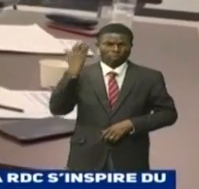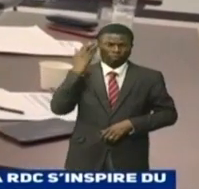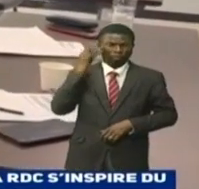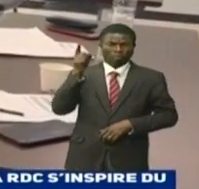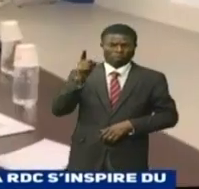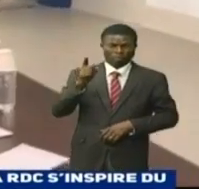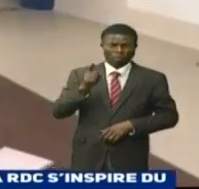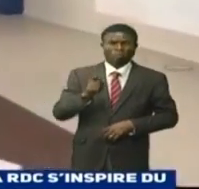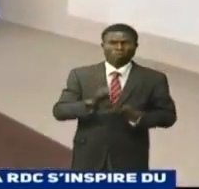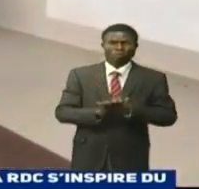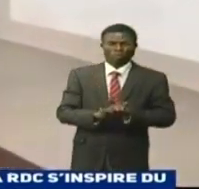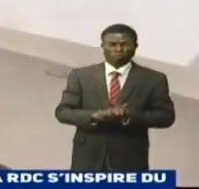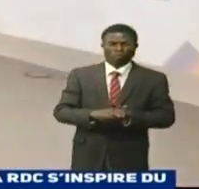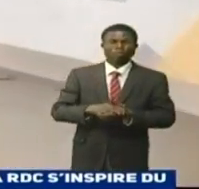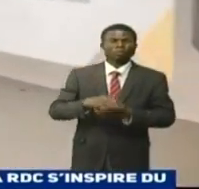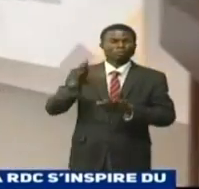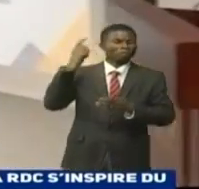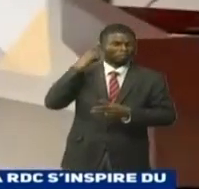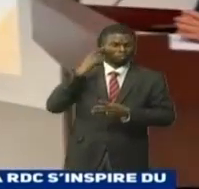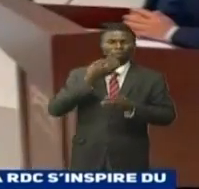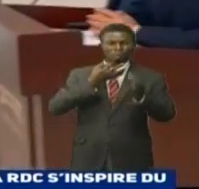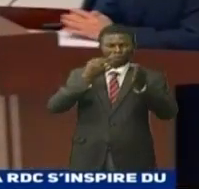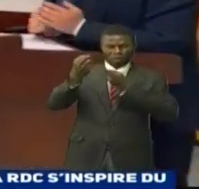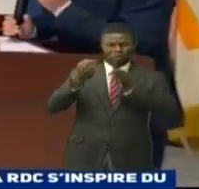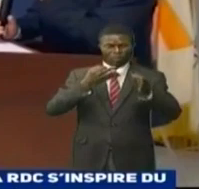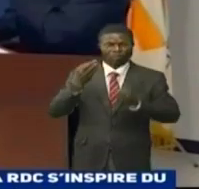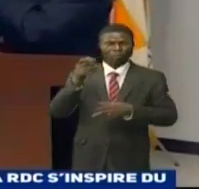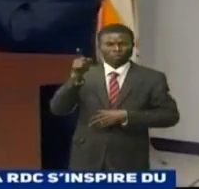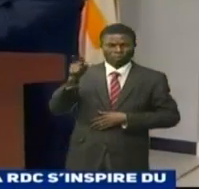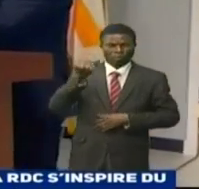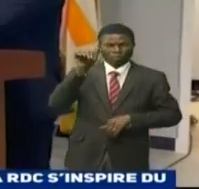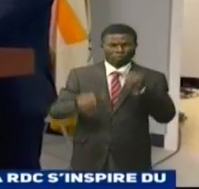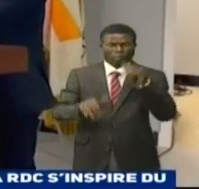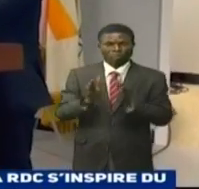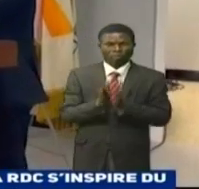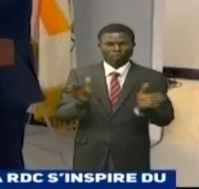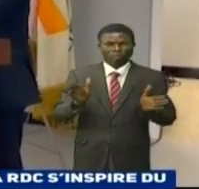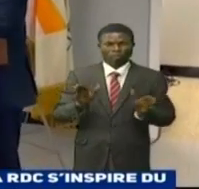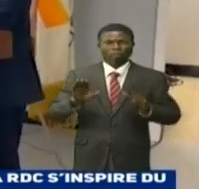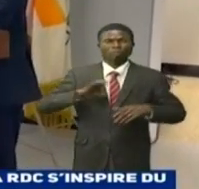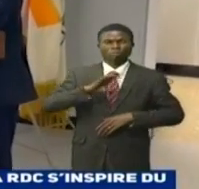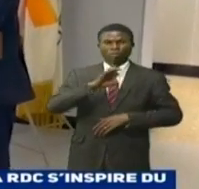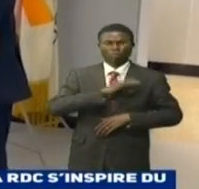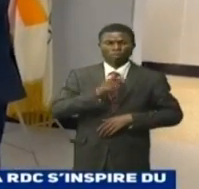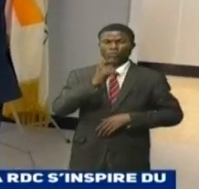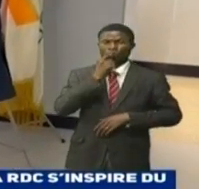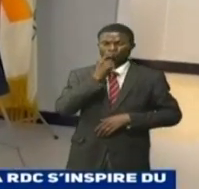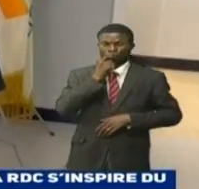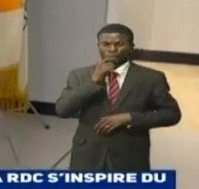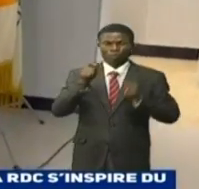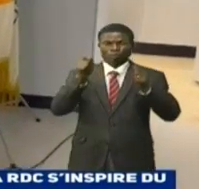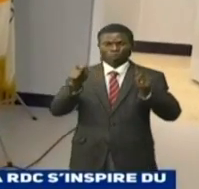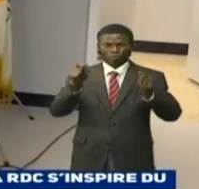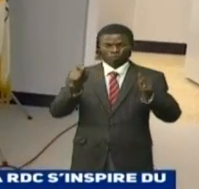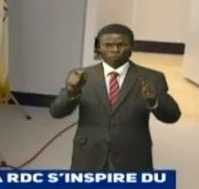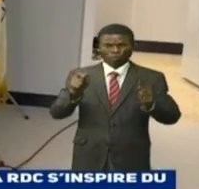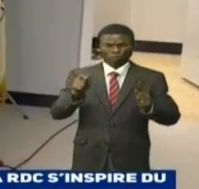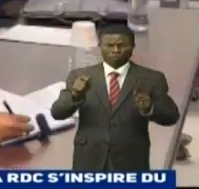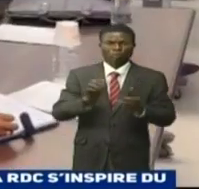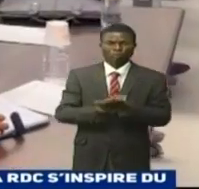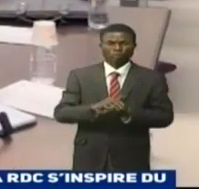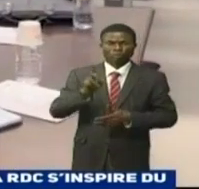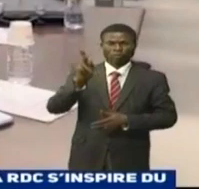a reçu les secrétaire général du comité d'arbitrage de médias pas comme sigle